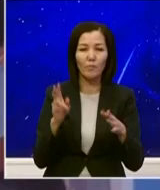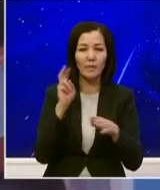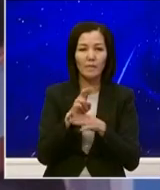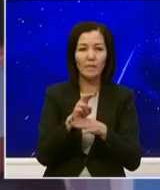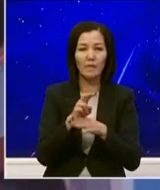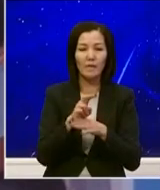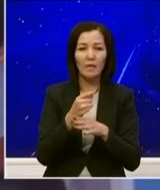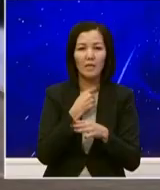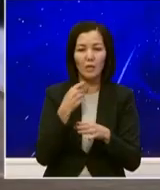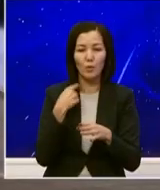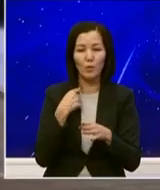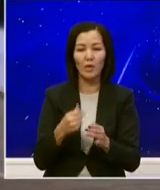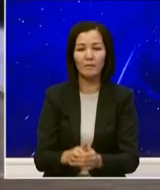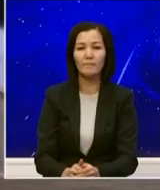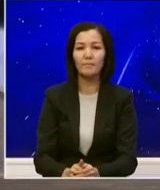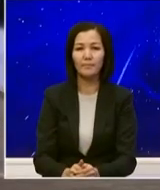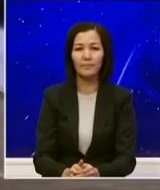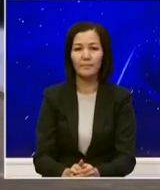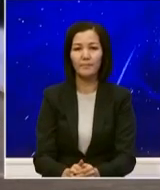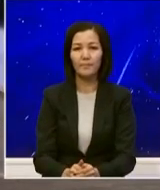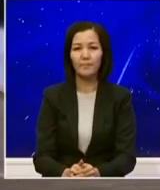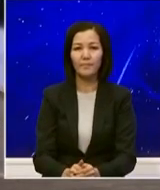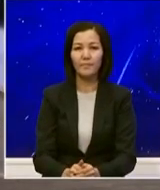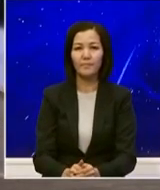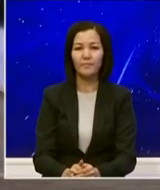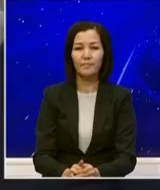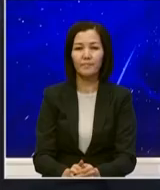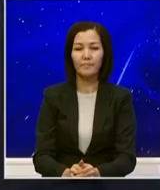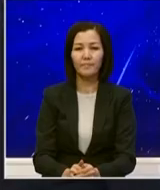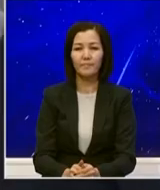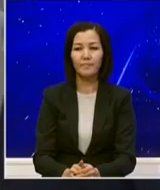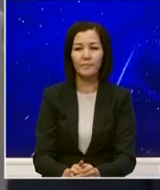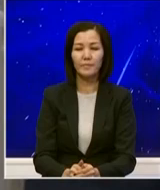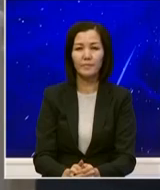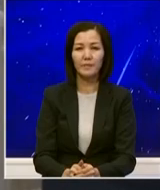который посетил с гастролями областной центр.